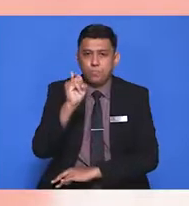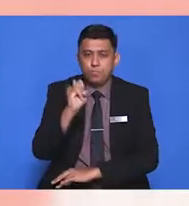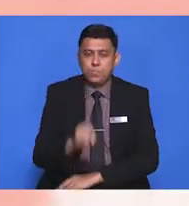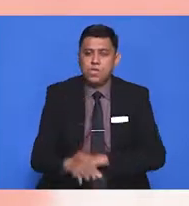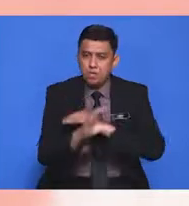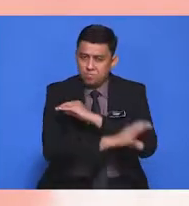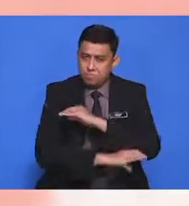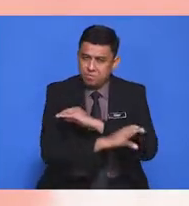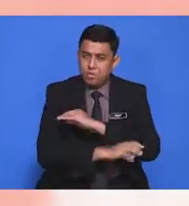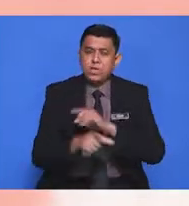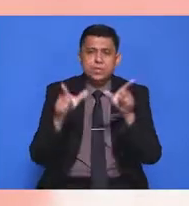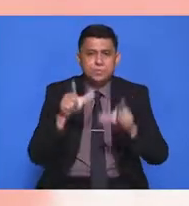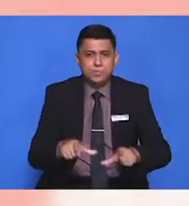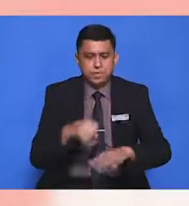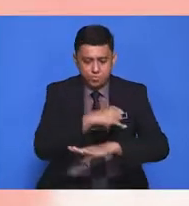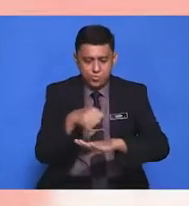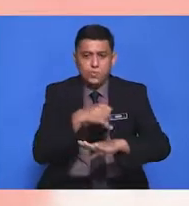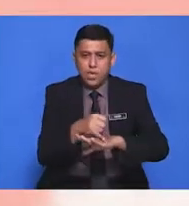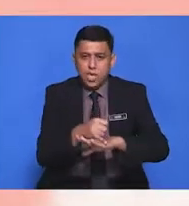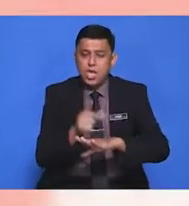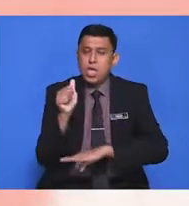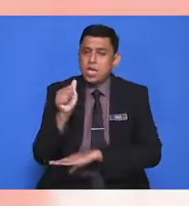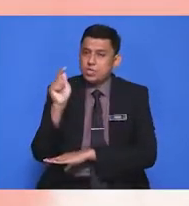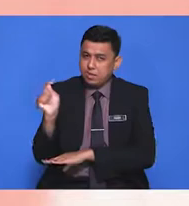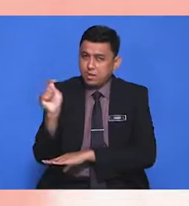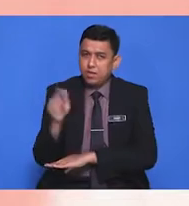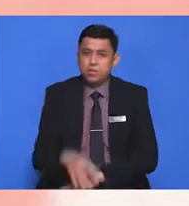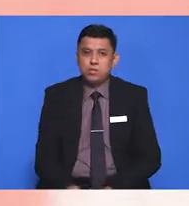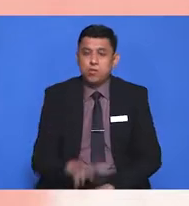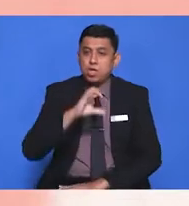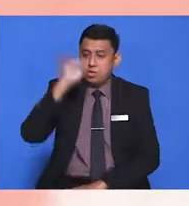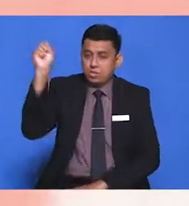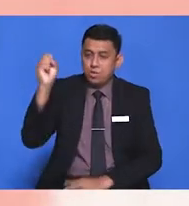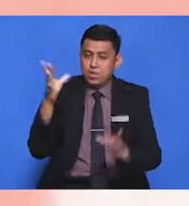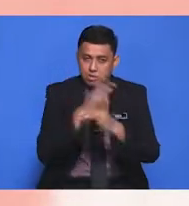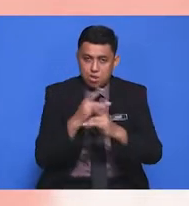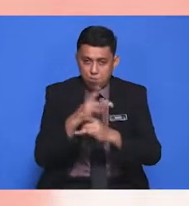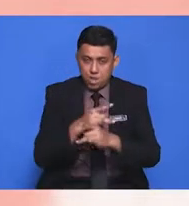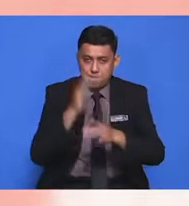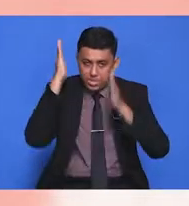negara-negara yang terletak di Kepulauan Asia Tenggara ialah Sabah dan Sarawak Malaysia,